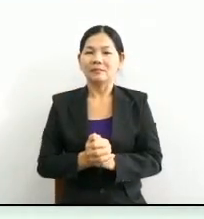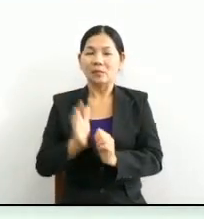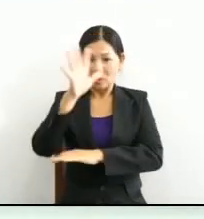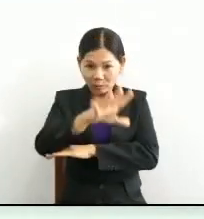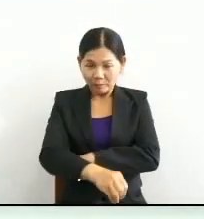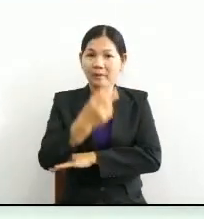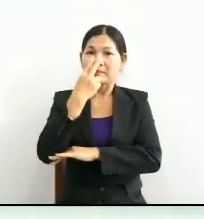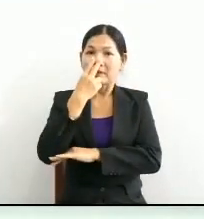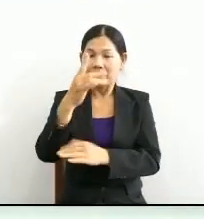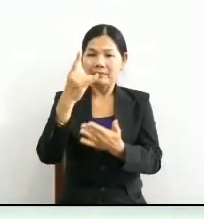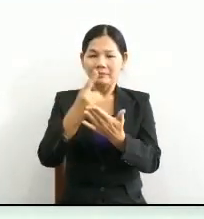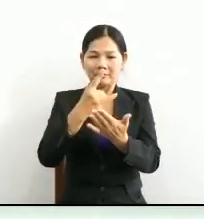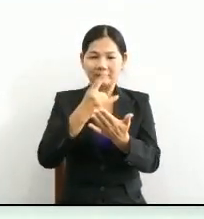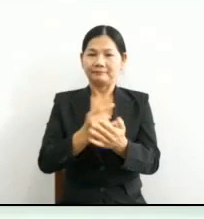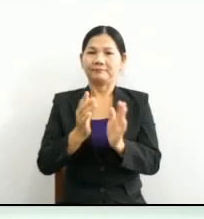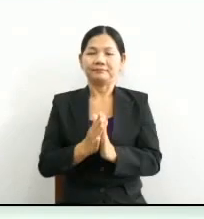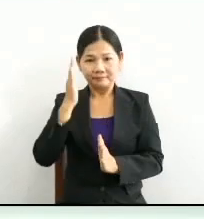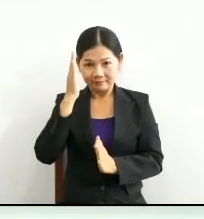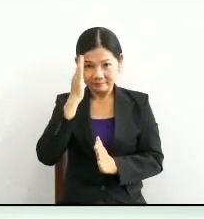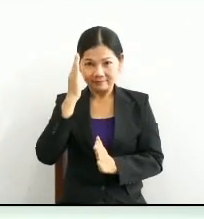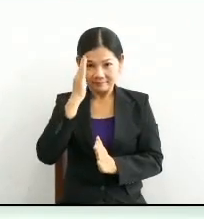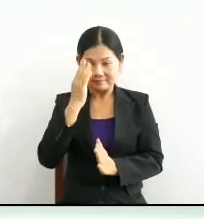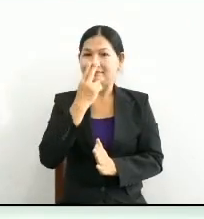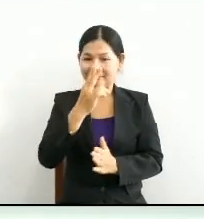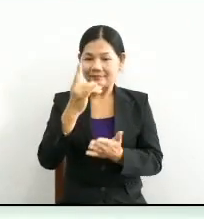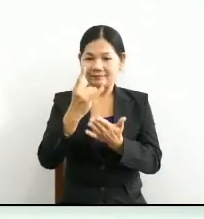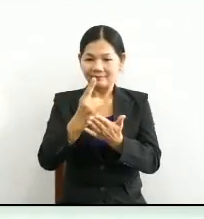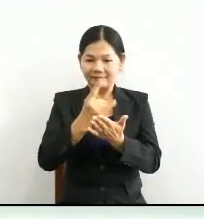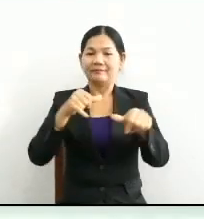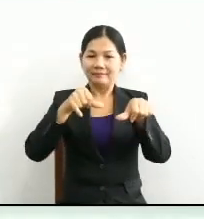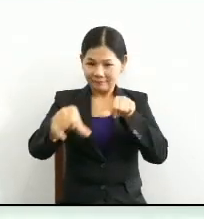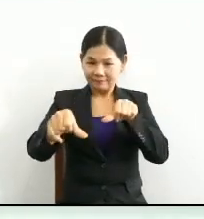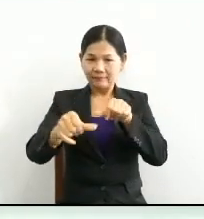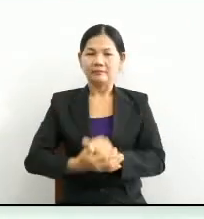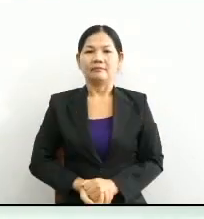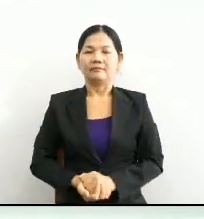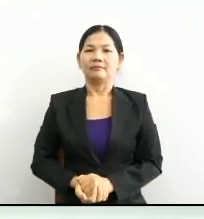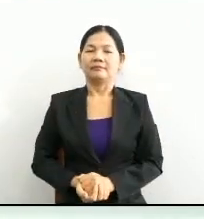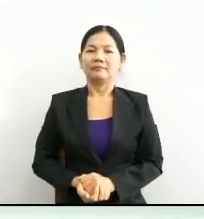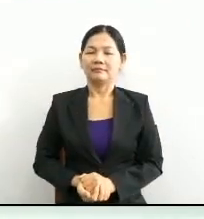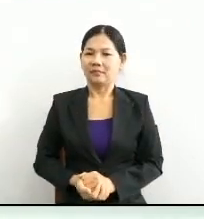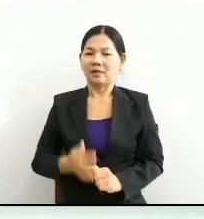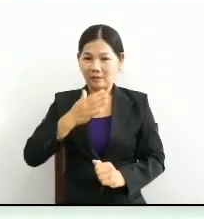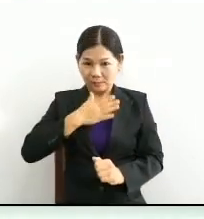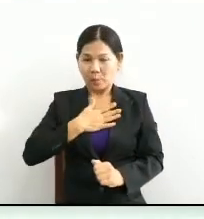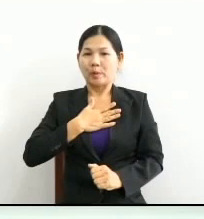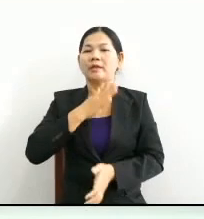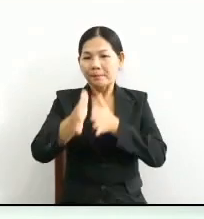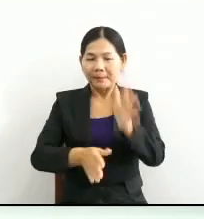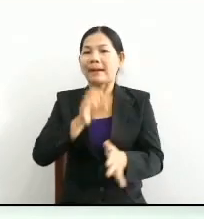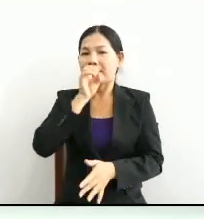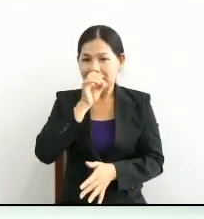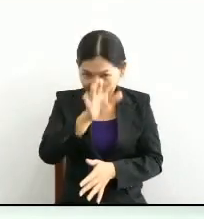đi. Chà, nè cử chú chị thà con và có chị bàn mơ mê riêng bằng to tiếng ọc nìa. Vừa nè cử bàn bàn phía con rùi rùa lại mê